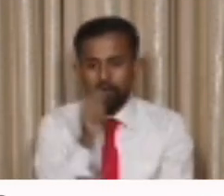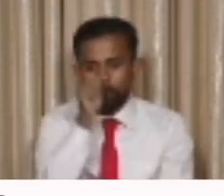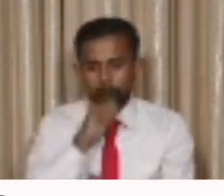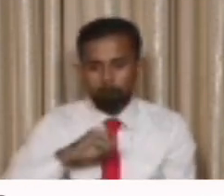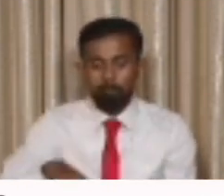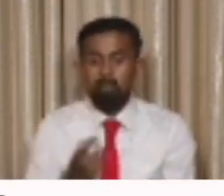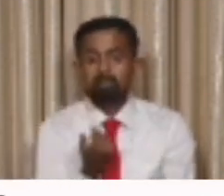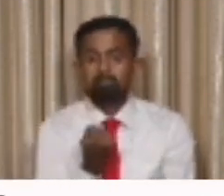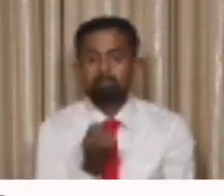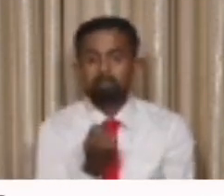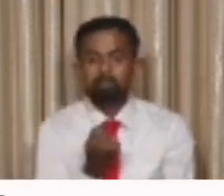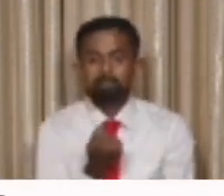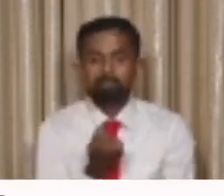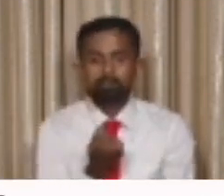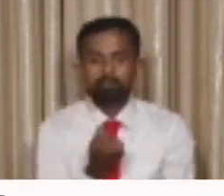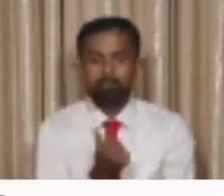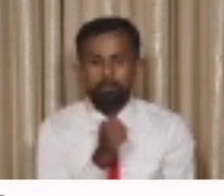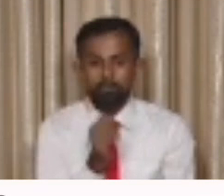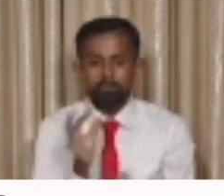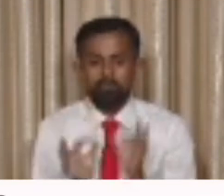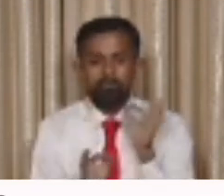සල්ලි. ඒක තමයි ඇත්ත කතාව.